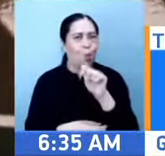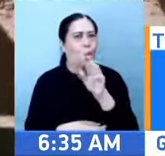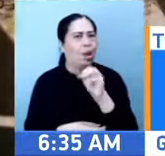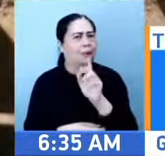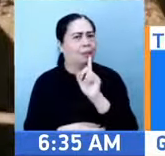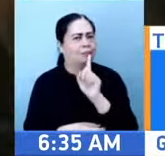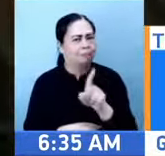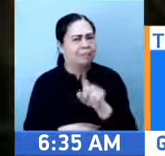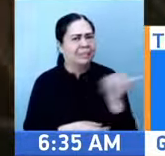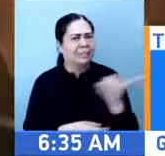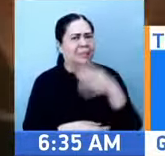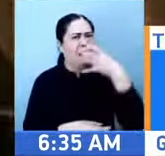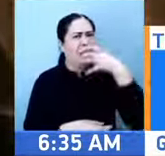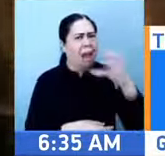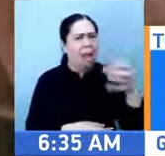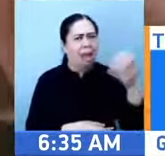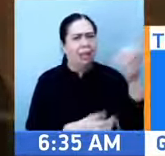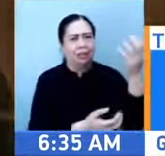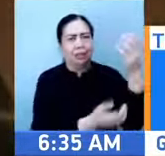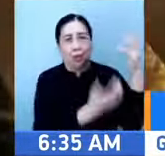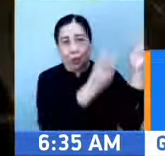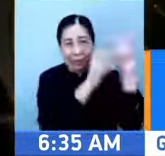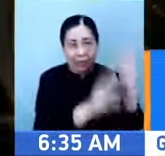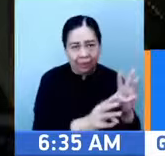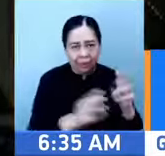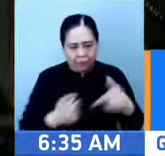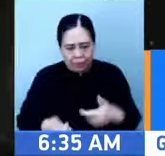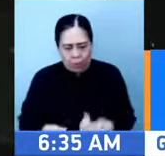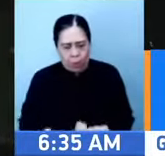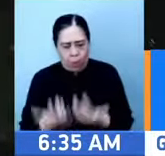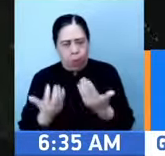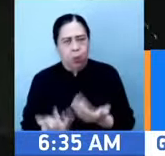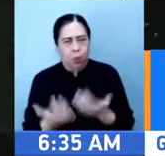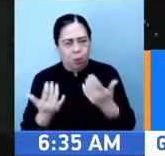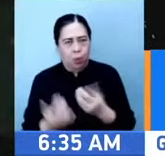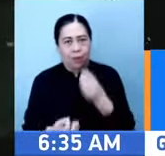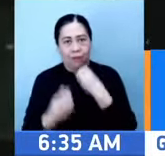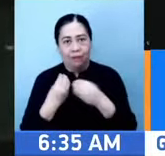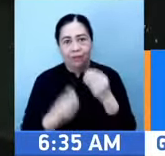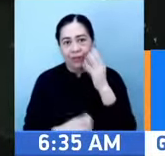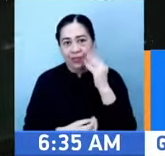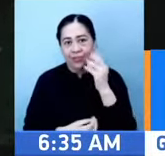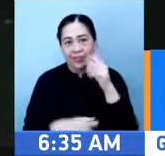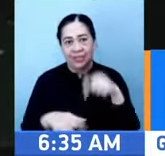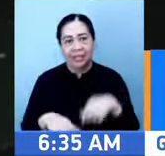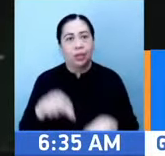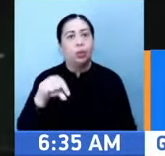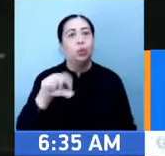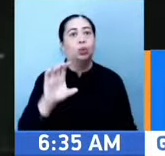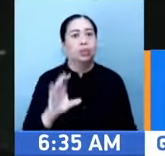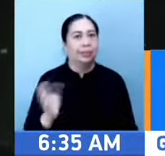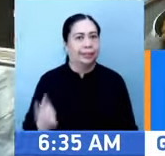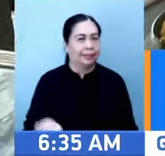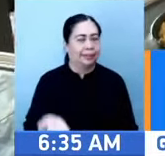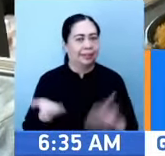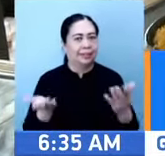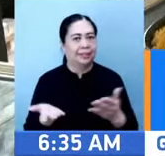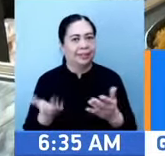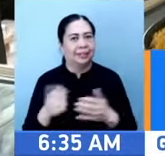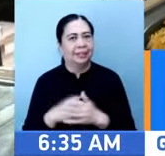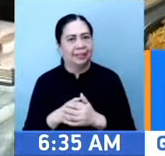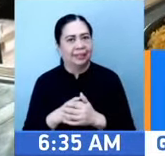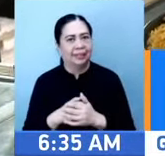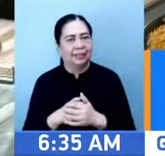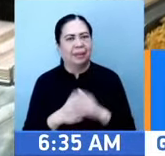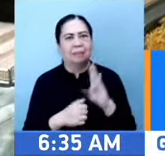at naglalagablab. In fact, yung food adventure natin this morning is dito sa Quezon City, kung saan nandito tayo sa isa sa mga branch.